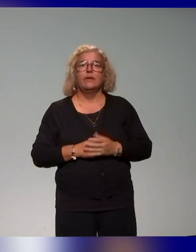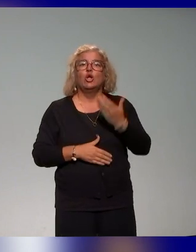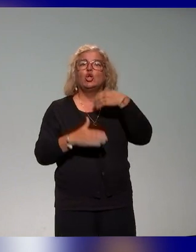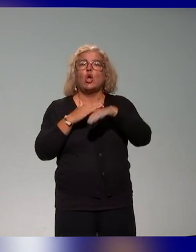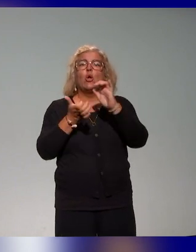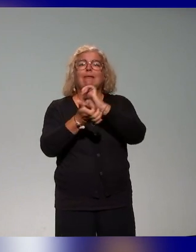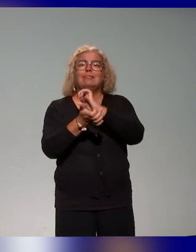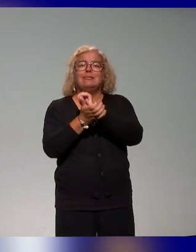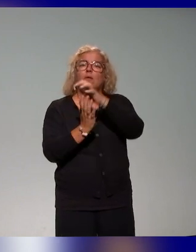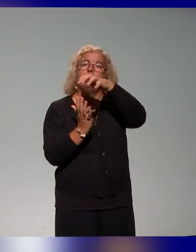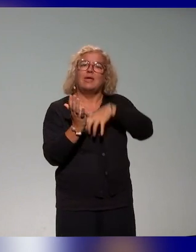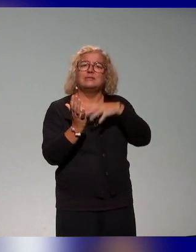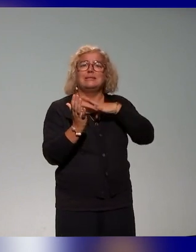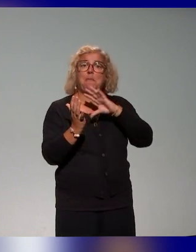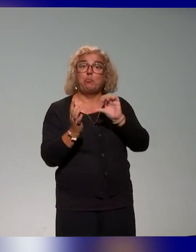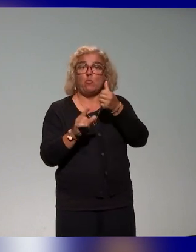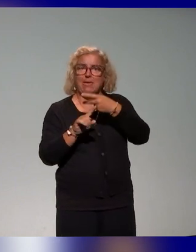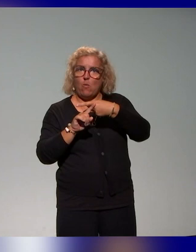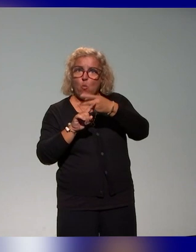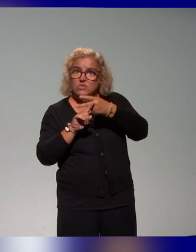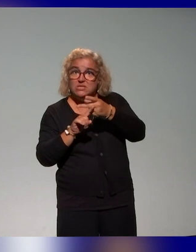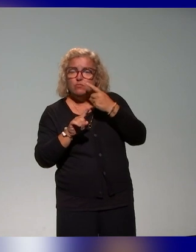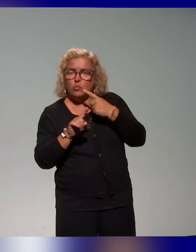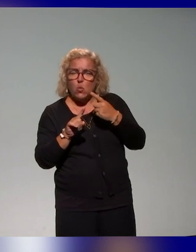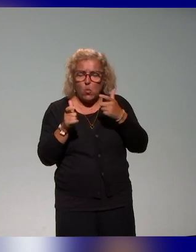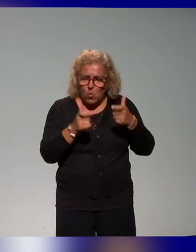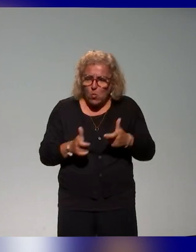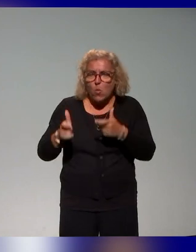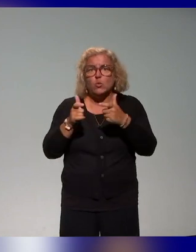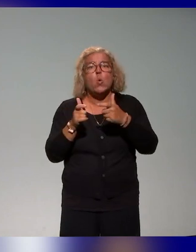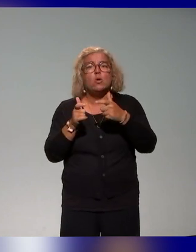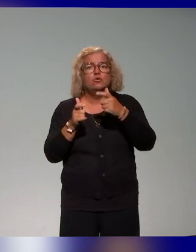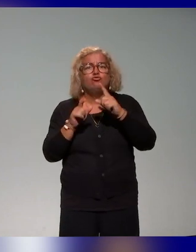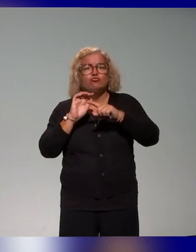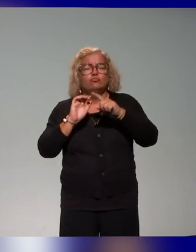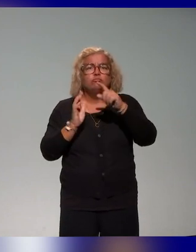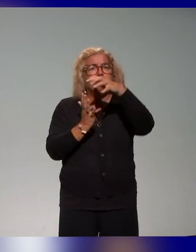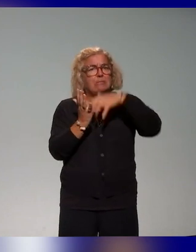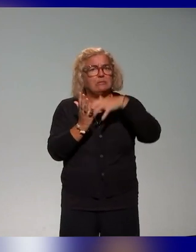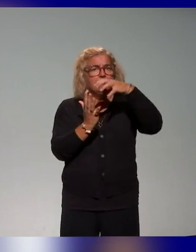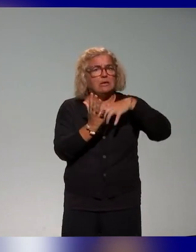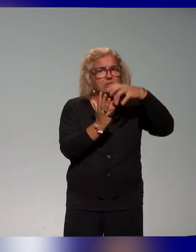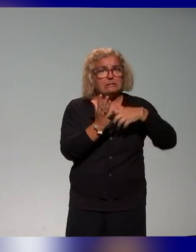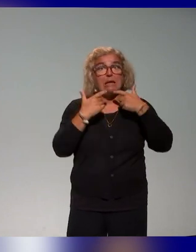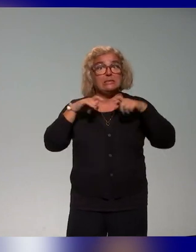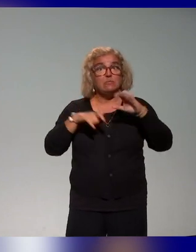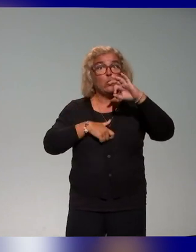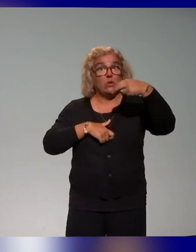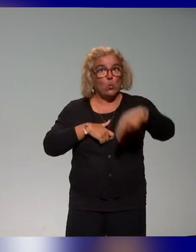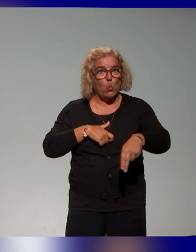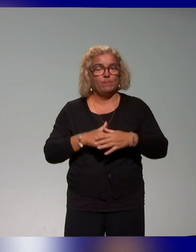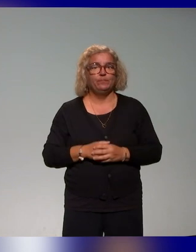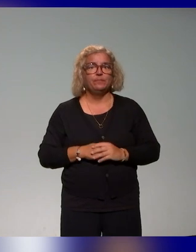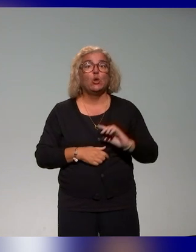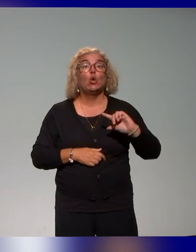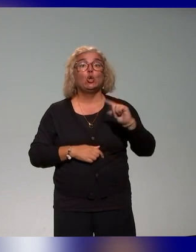va nous permettre de vérifier si ce qu'on a écrit et mis à disposition est accessible ou pas. Et on a un deuxième outil qui est